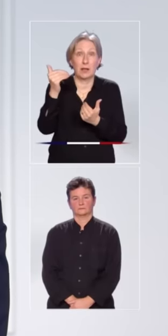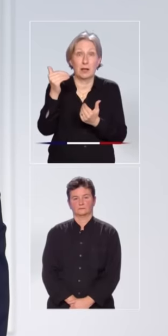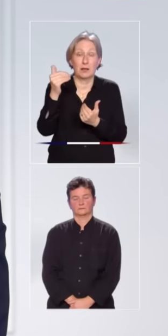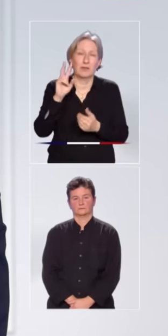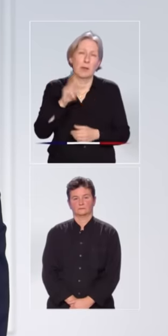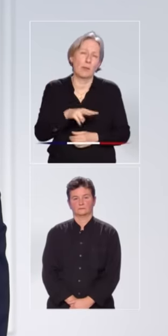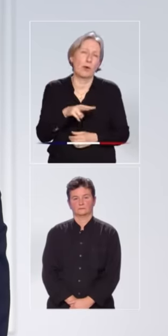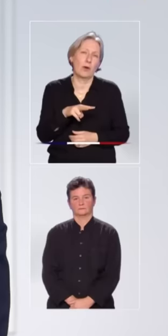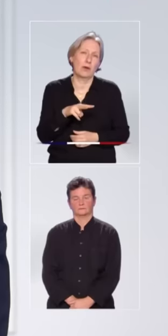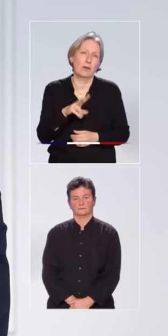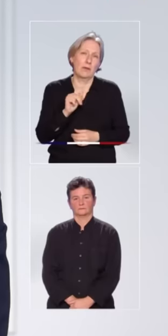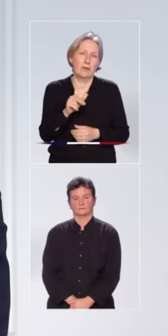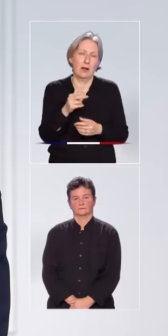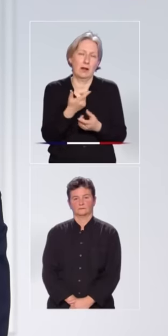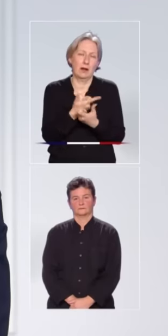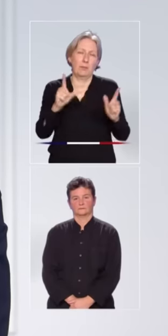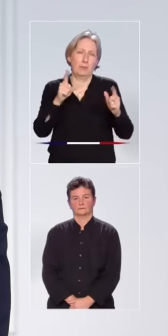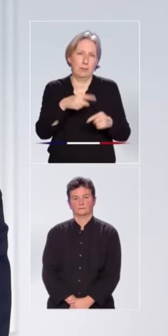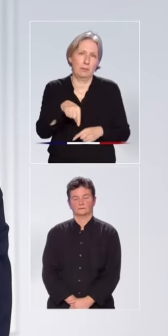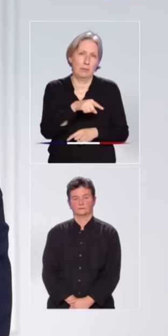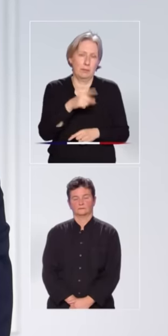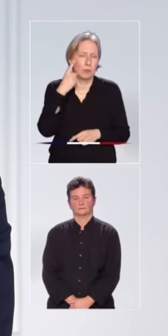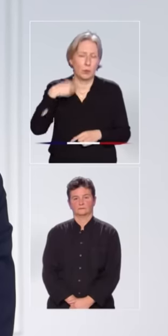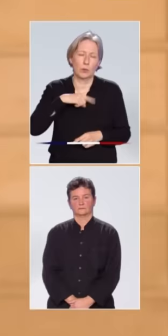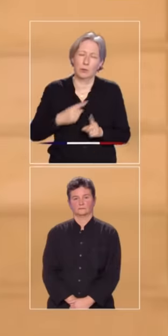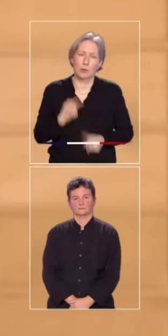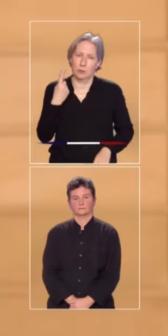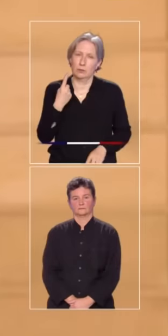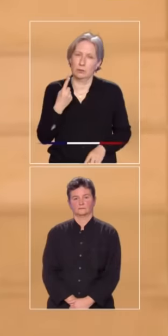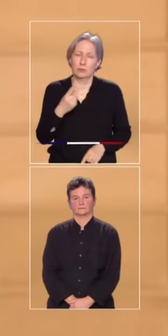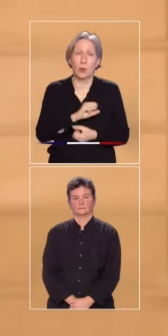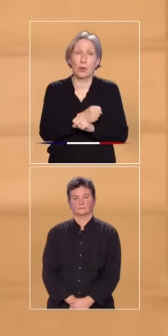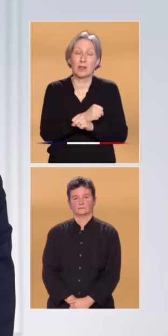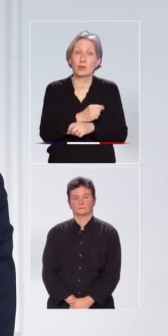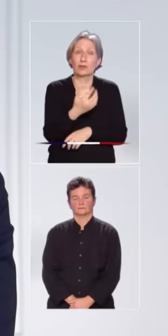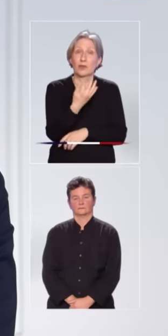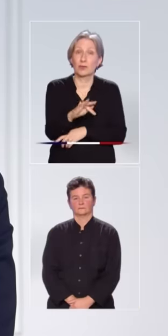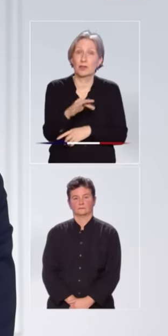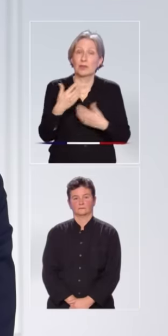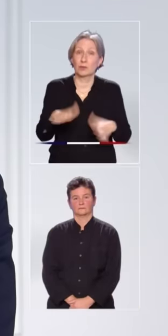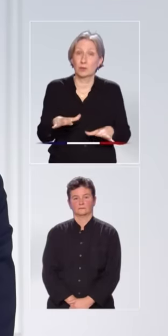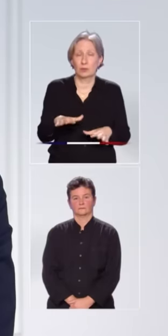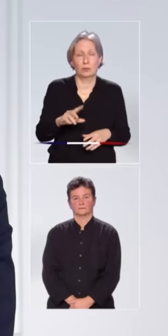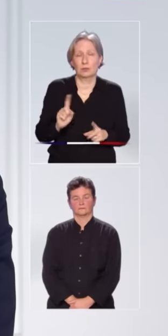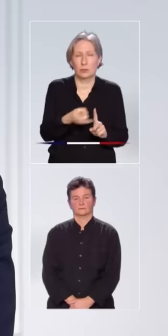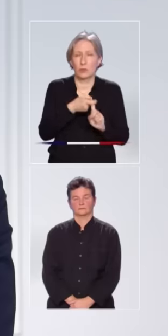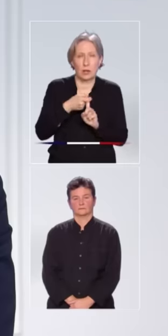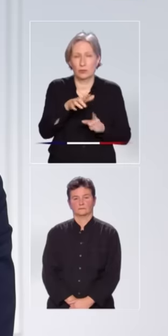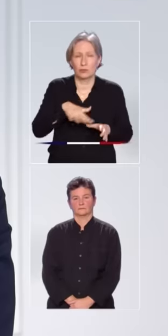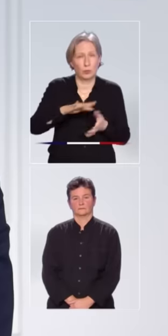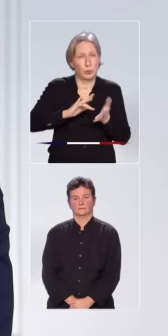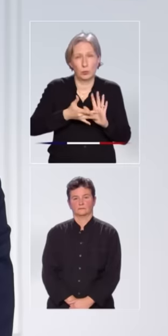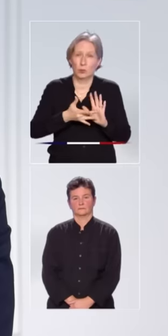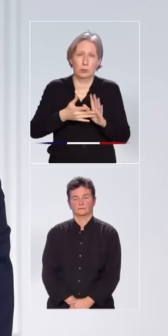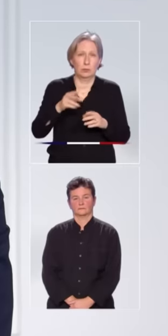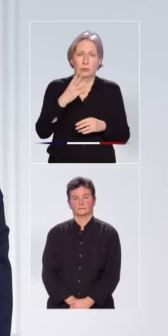vraiment que nous obtiendrons ces libérations. C'est pour nous essentiel et je souhaite qu'au-delà des otages français, tous les otages israéliens et du monde entier soient libérés parce